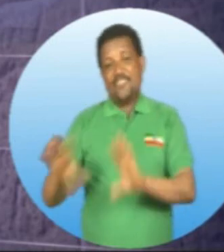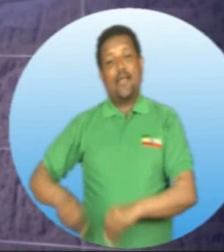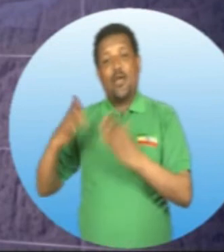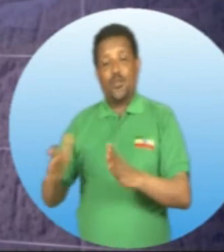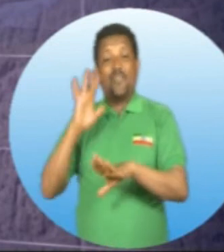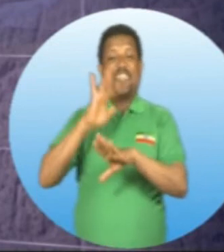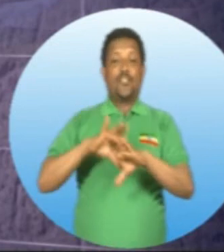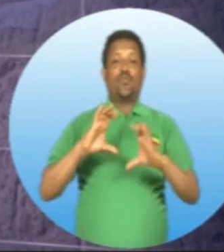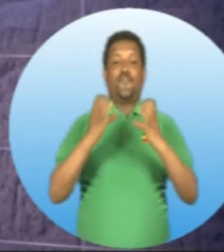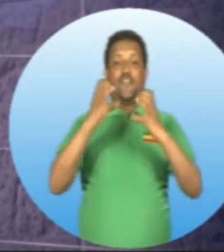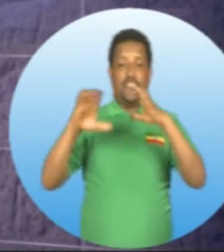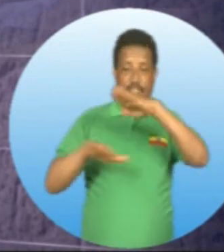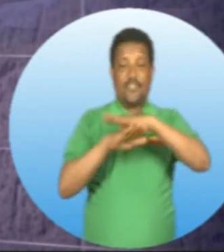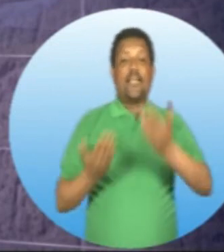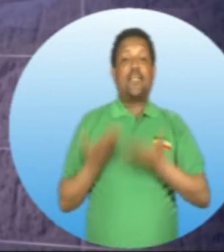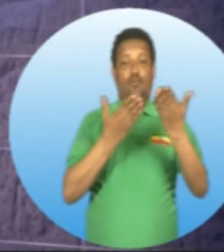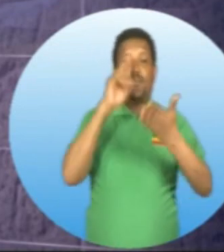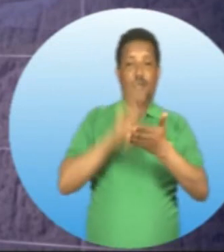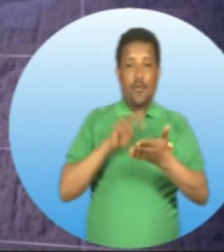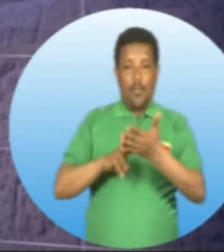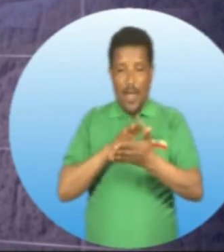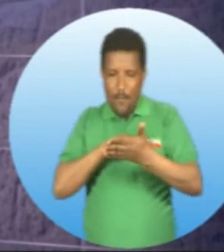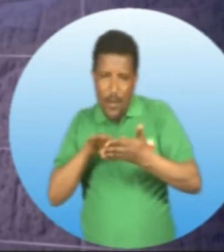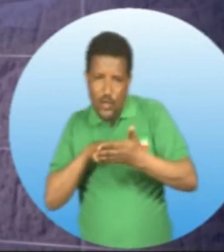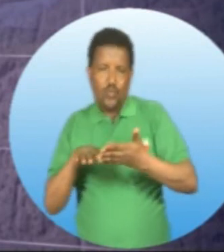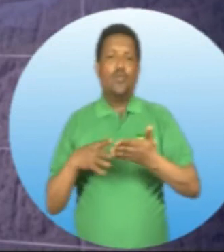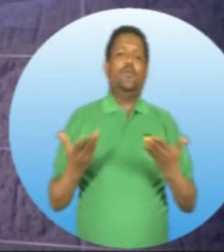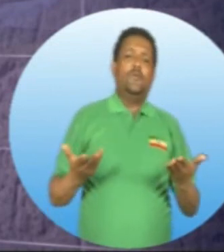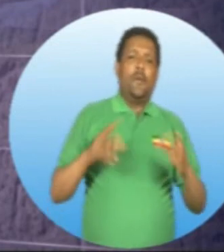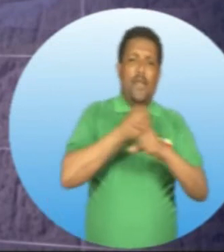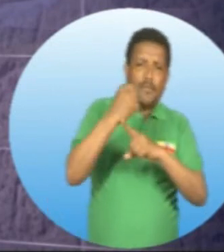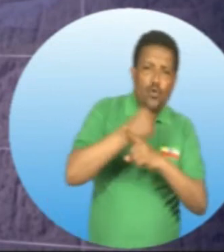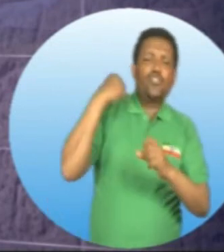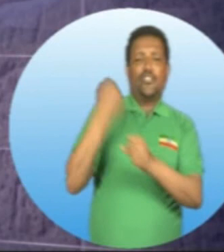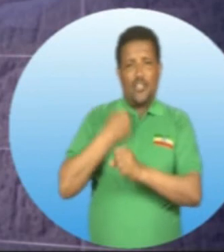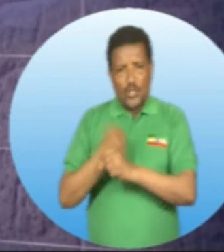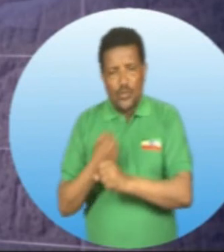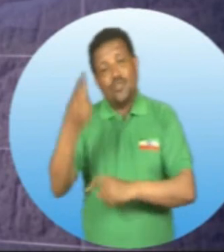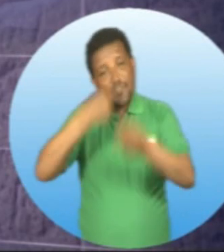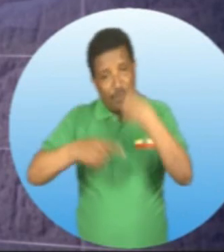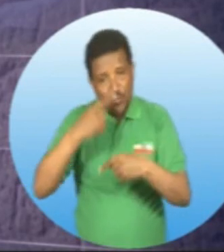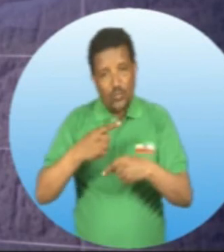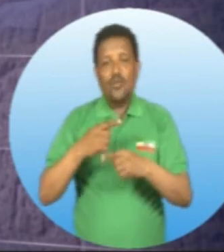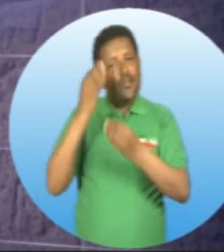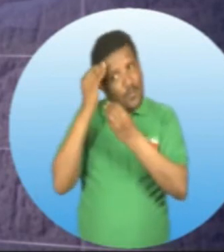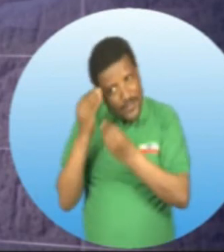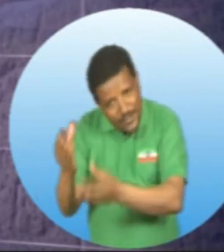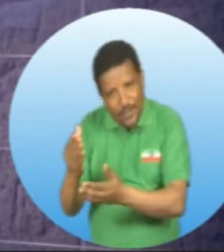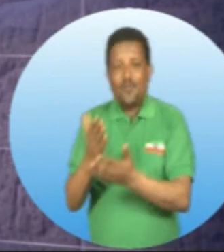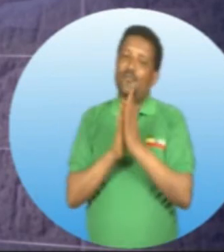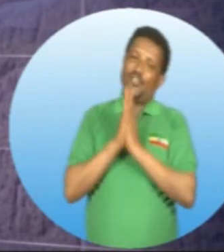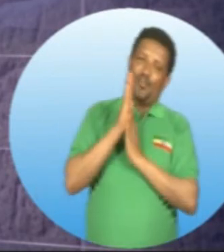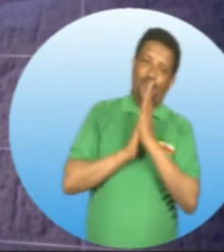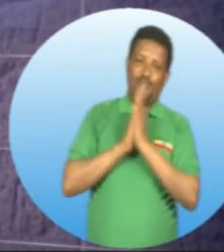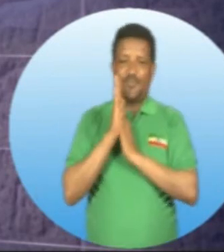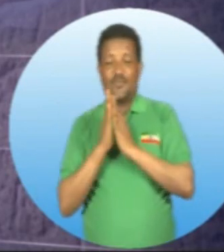ተማሪዎች በተጠቀሰው ክፍል ስር የቀረቡ ምንባብ አንብባችሁና መልመጃዎችን ሰርታችሁ እንድትመጡ